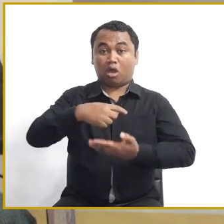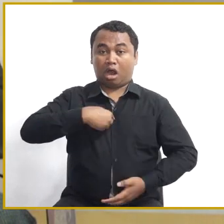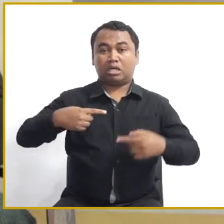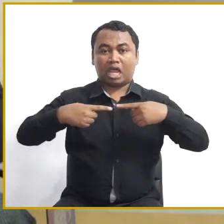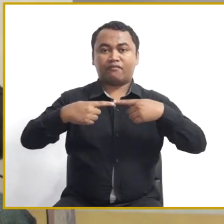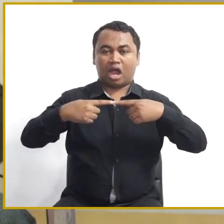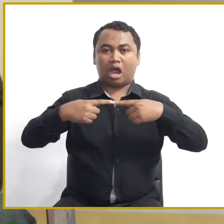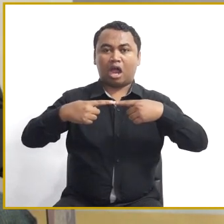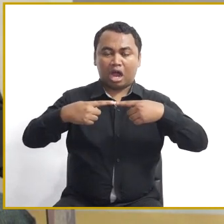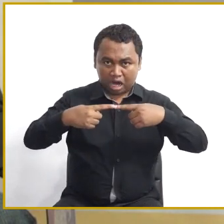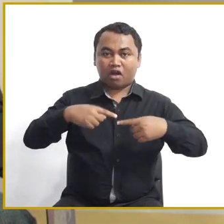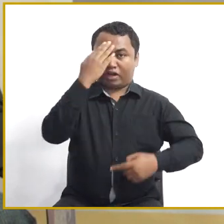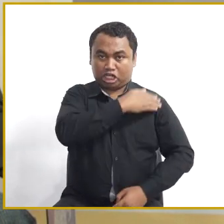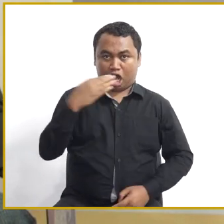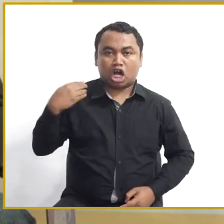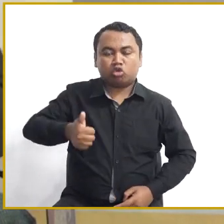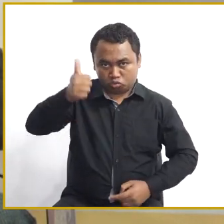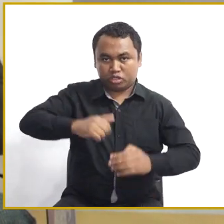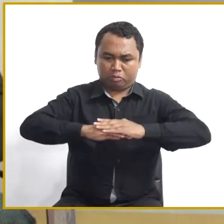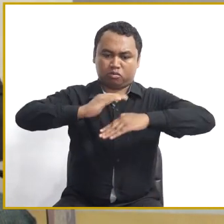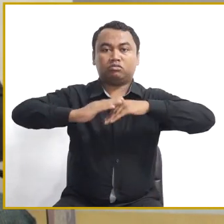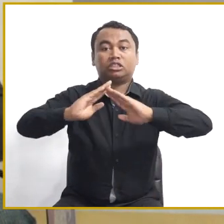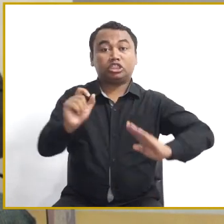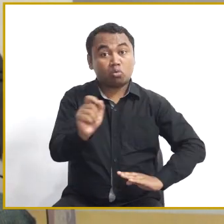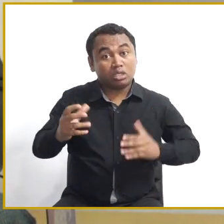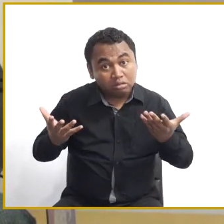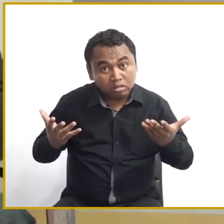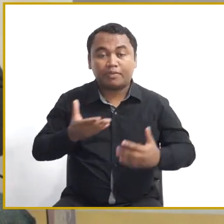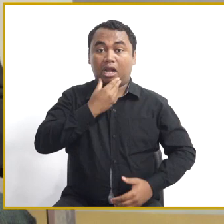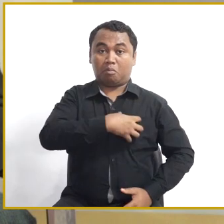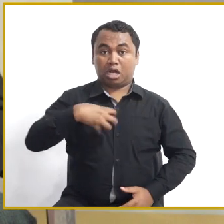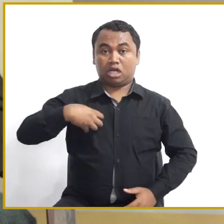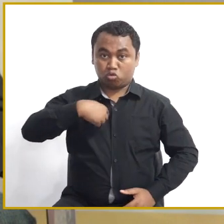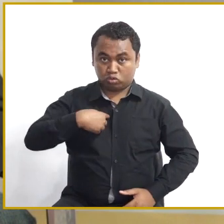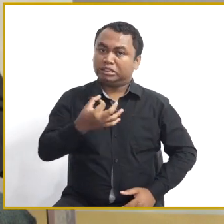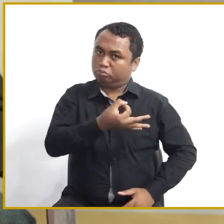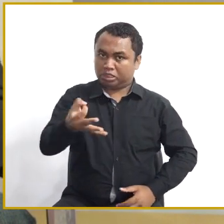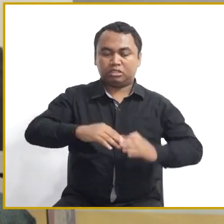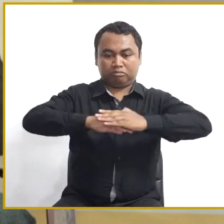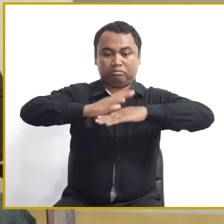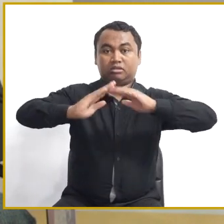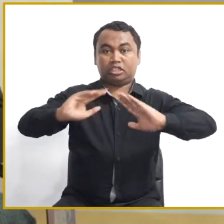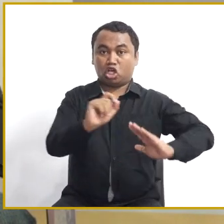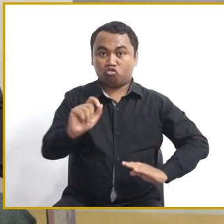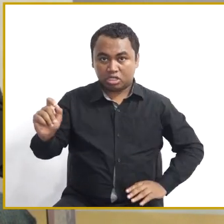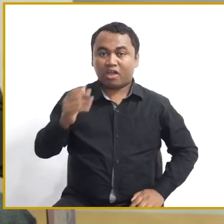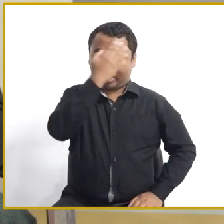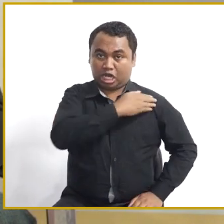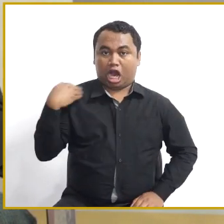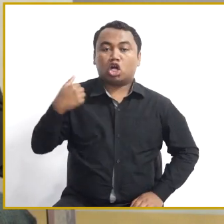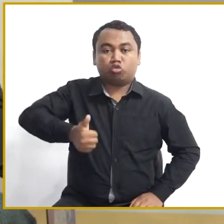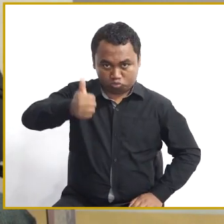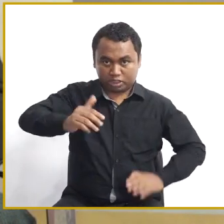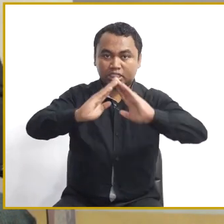nisy sekoly na oron'ny ray aman-dreny koa ny fa ny sekoly mba oka ny anarako ka rehefa manana an'izay traikefy zay